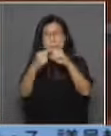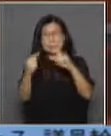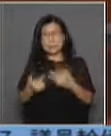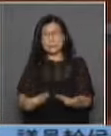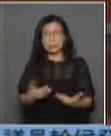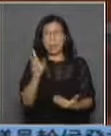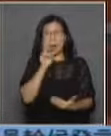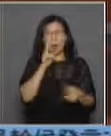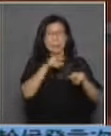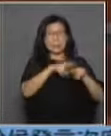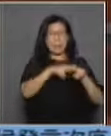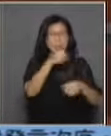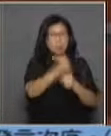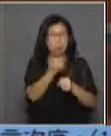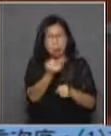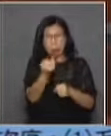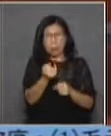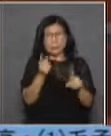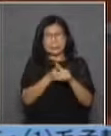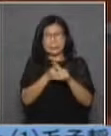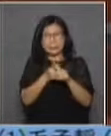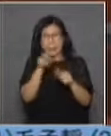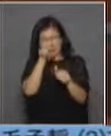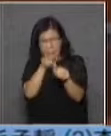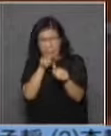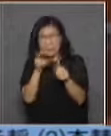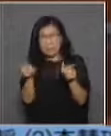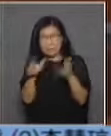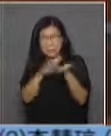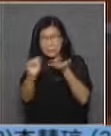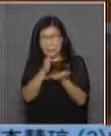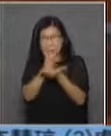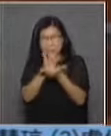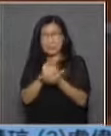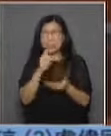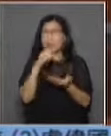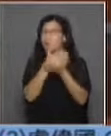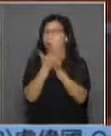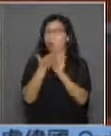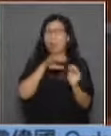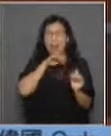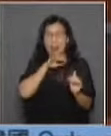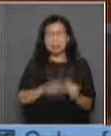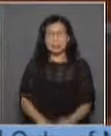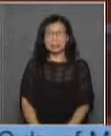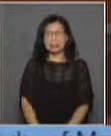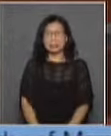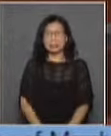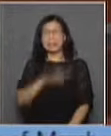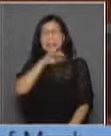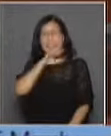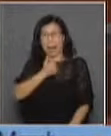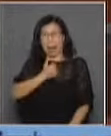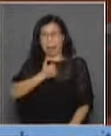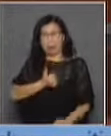感到內地做啲嘢你係咪要查要睇要驗呀、啊、咩都有假啦，民主假民主係呢一